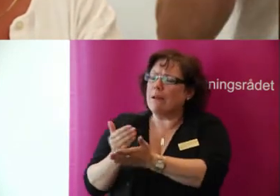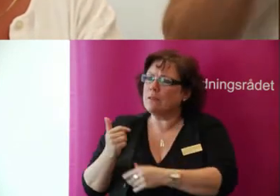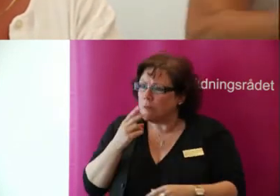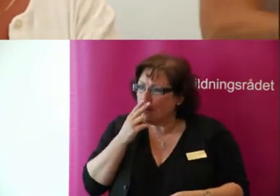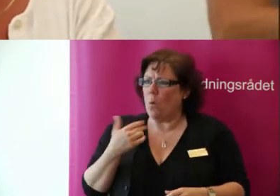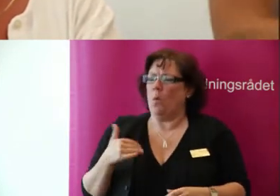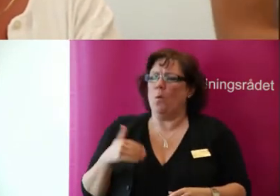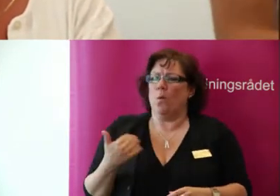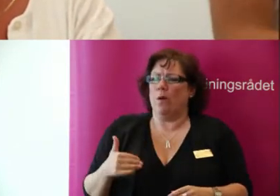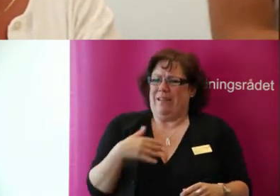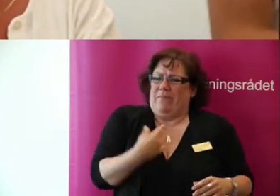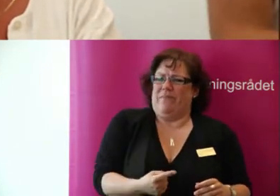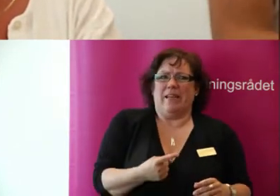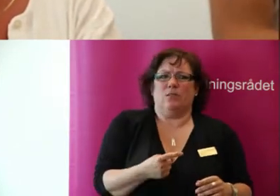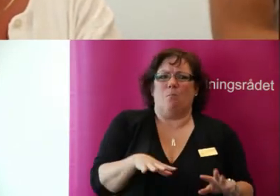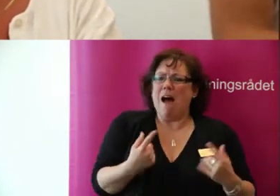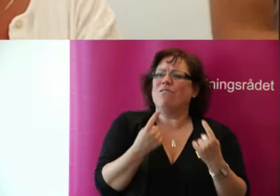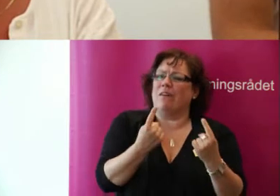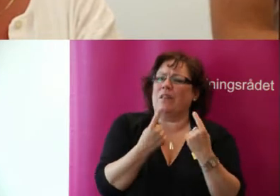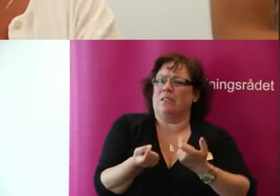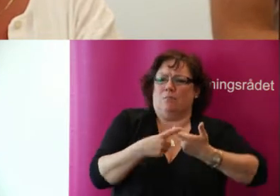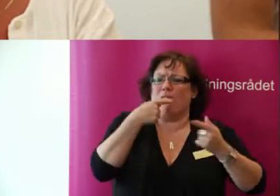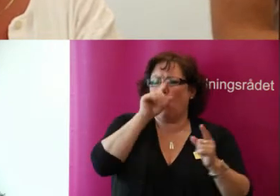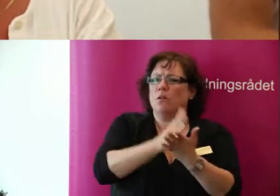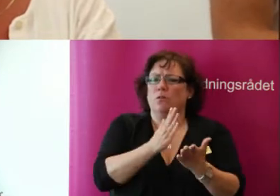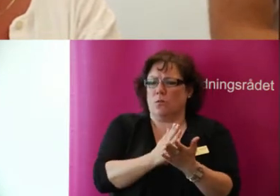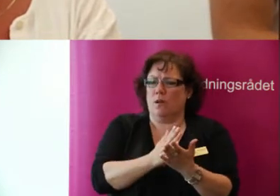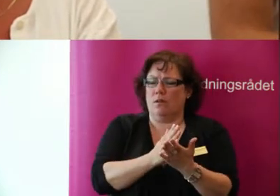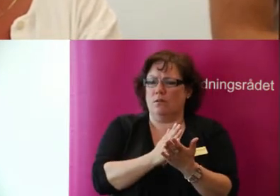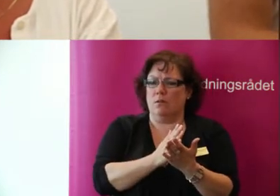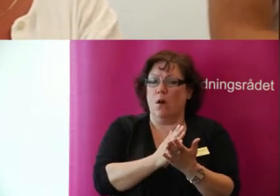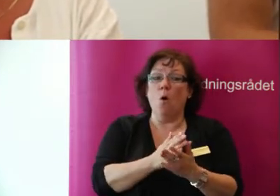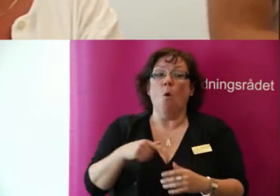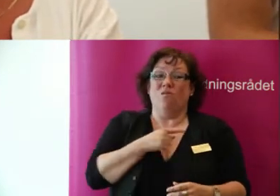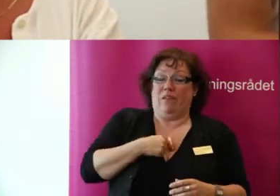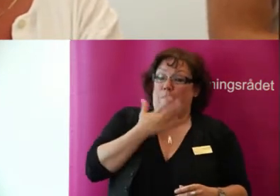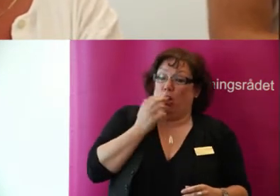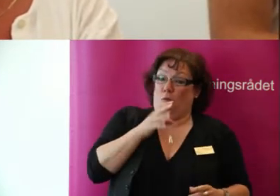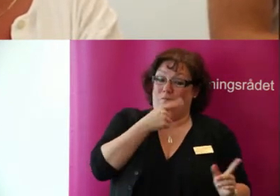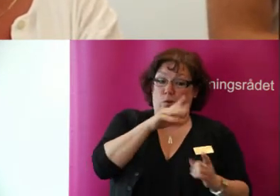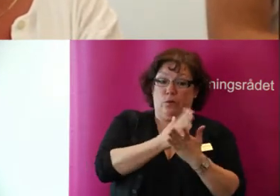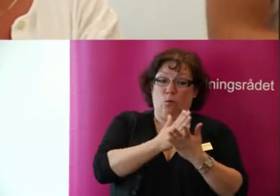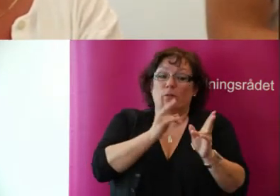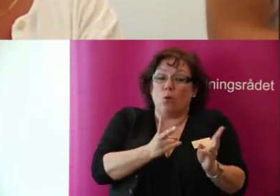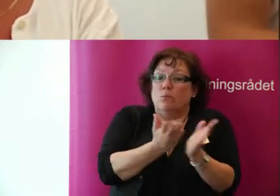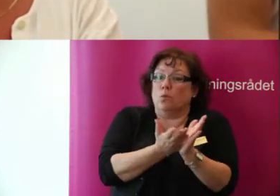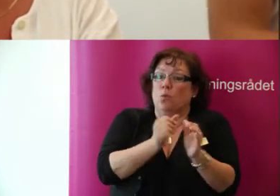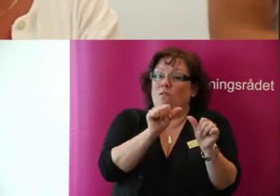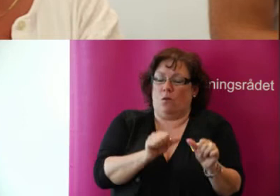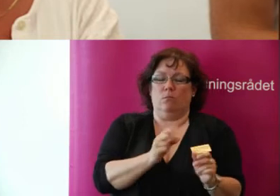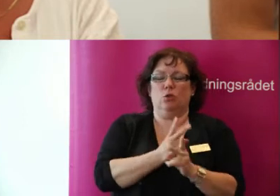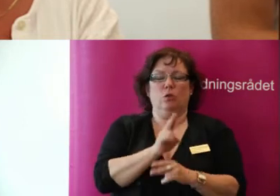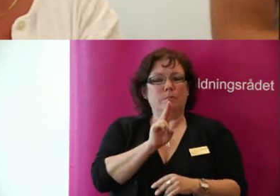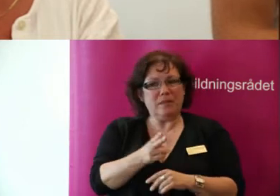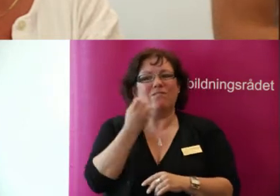här är det som är det fantastiska med folkhögskolan. Och då är det viktigt när vi pratar om folkhögskolan som skolform, att vi faktiskt pratar